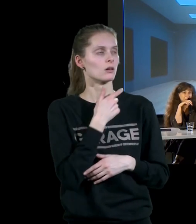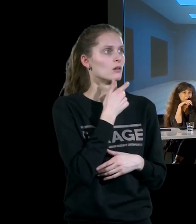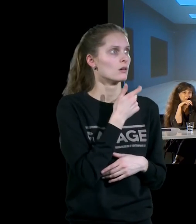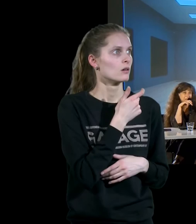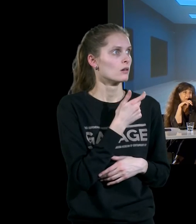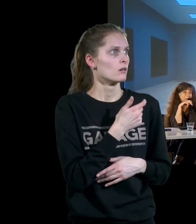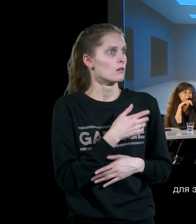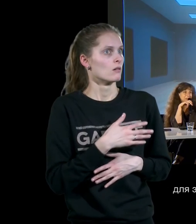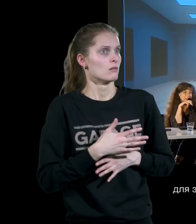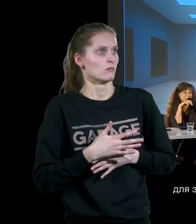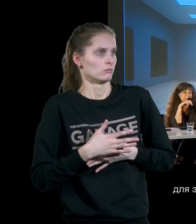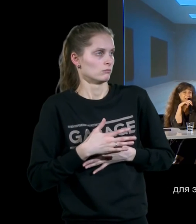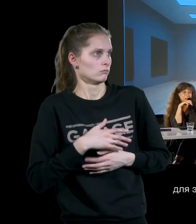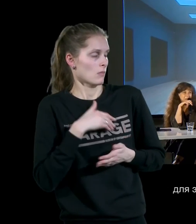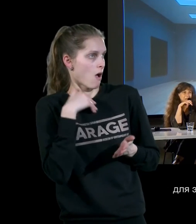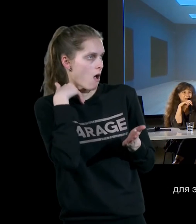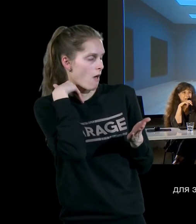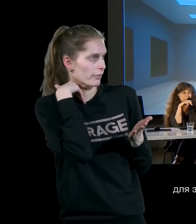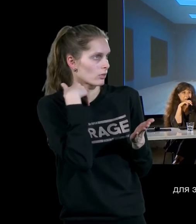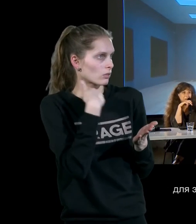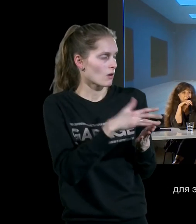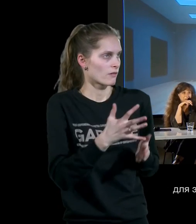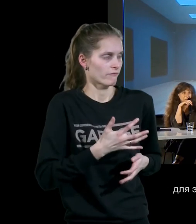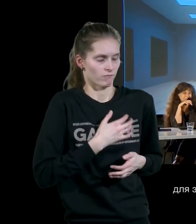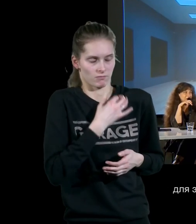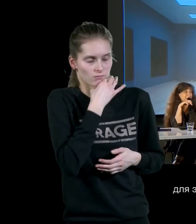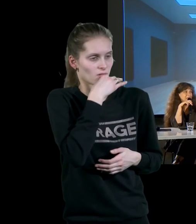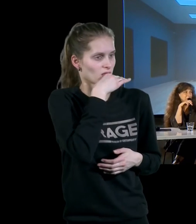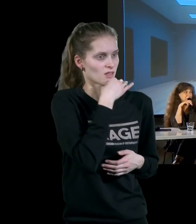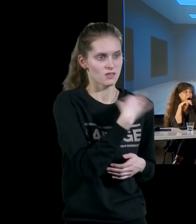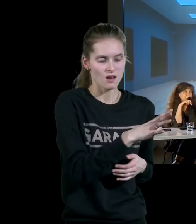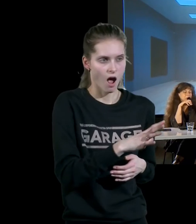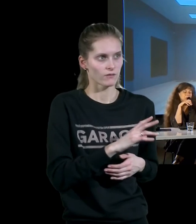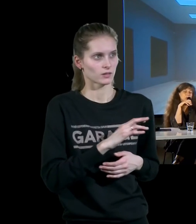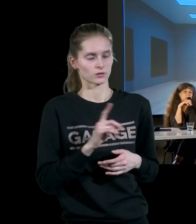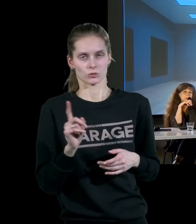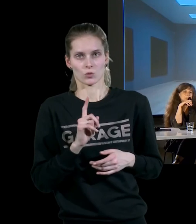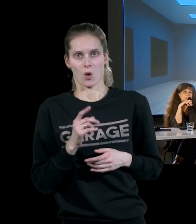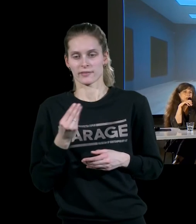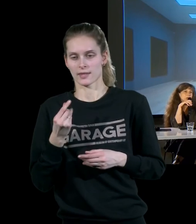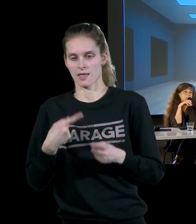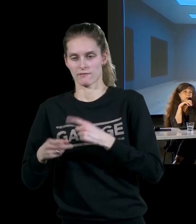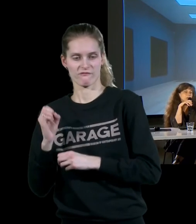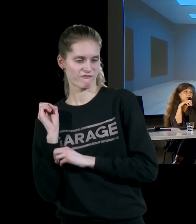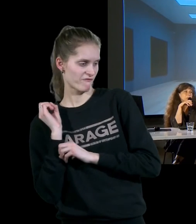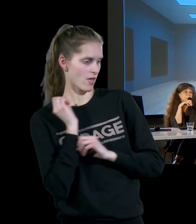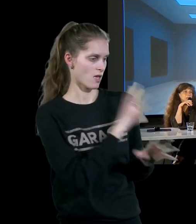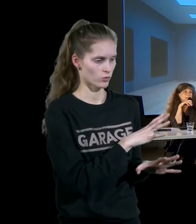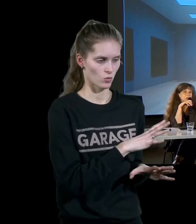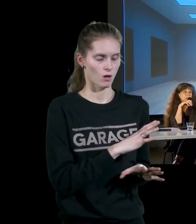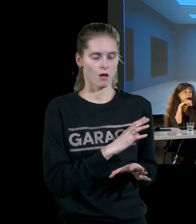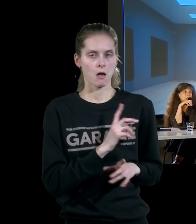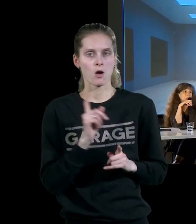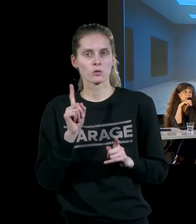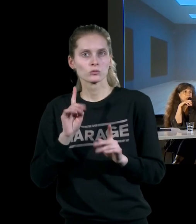свои работы для этого ресторана. И возвращает этот самый огромный аванс. Ему как бы что там произошло, это очень